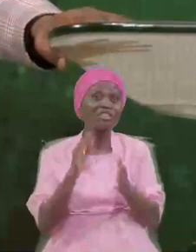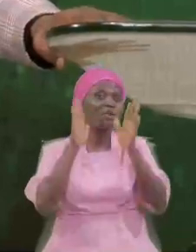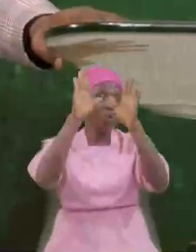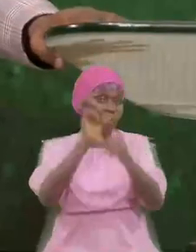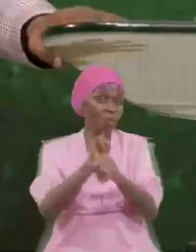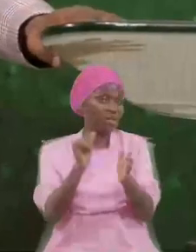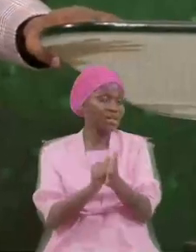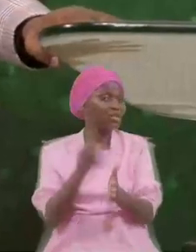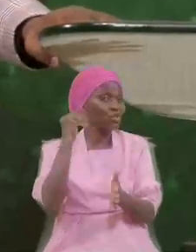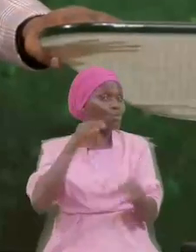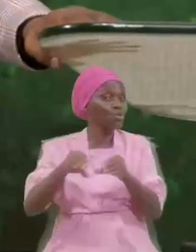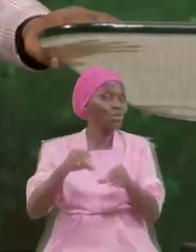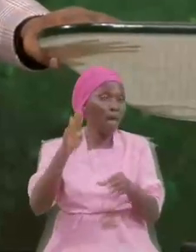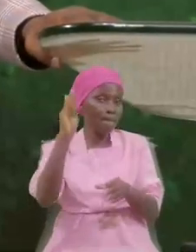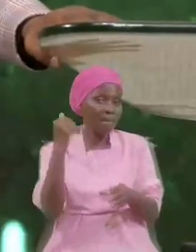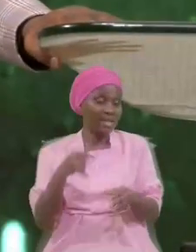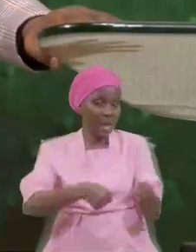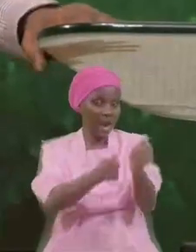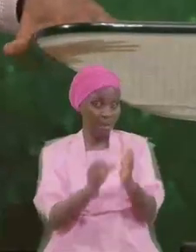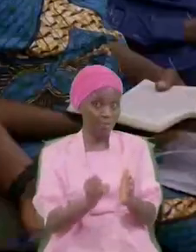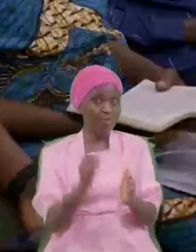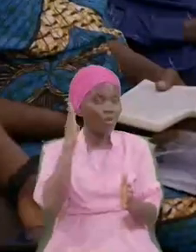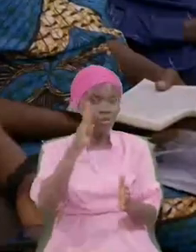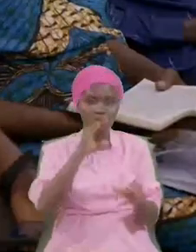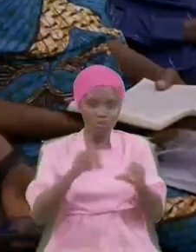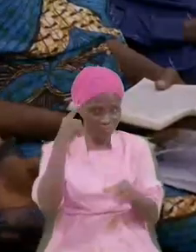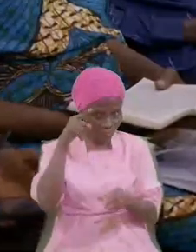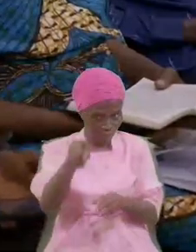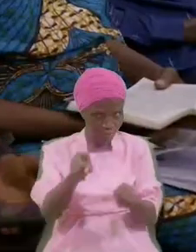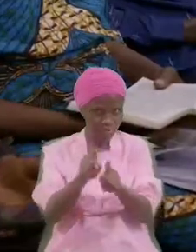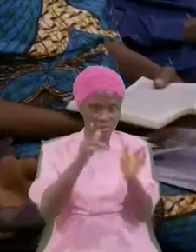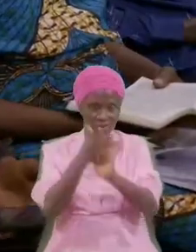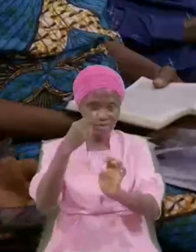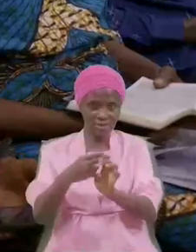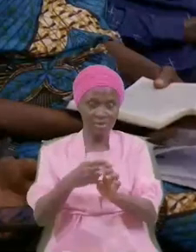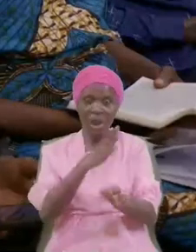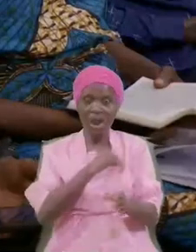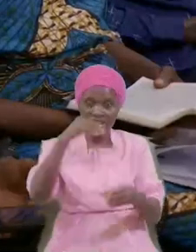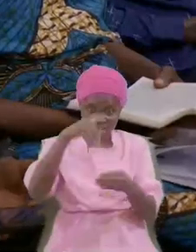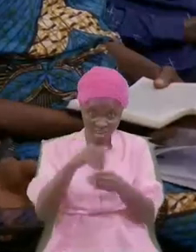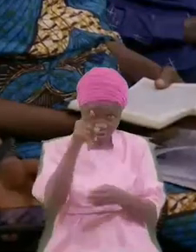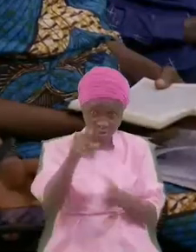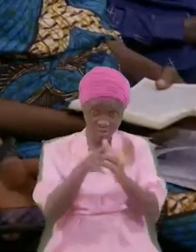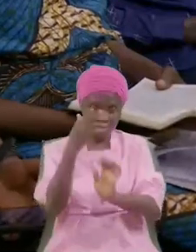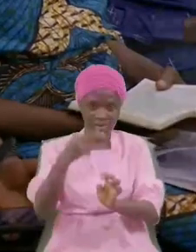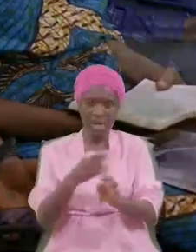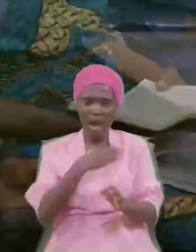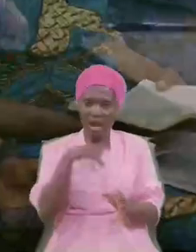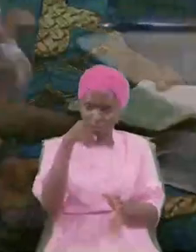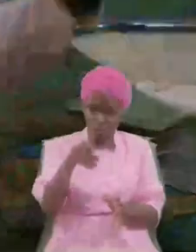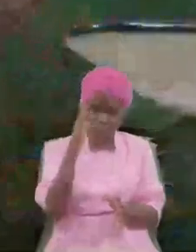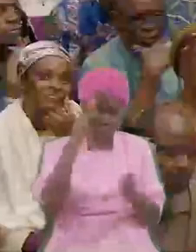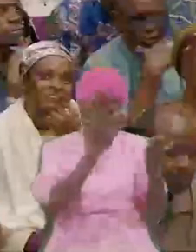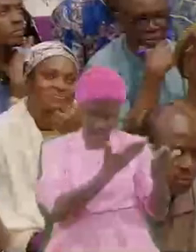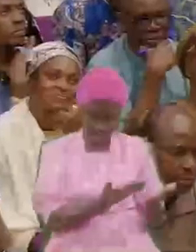prodiges faits par les apôtres seront faits pour vous, en vous. Et vous allez prendre